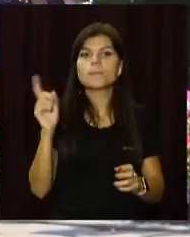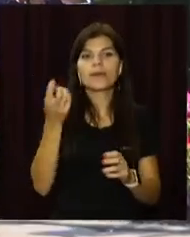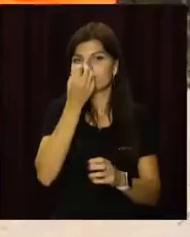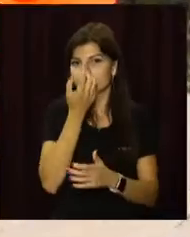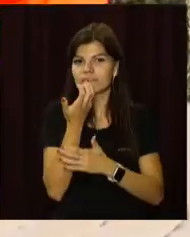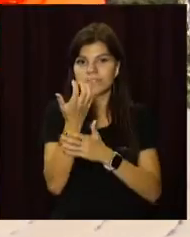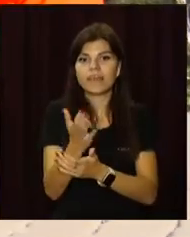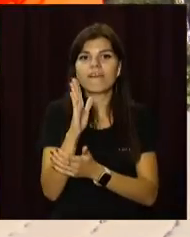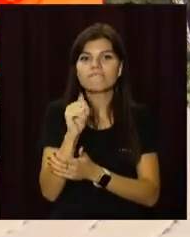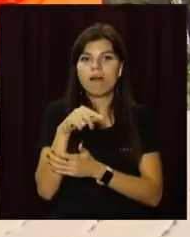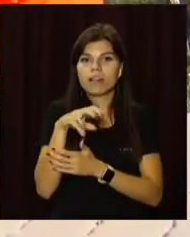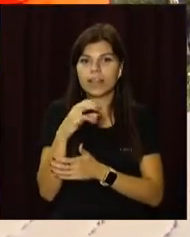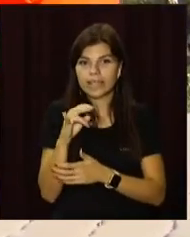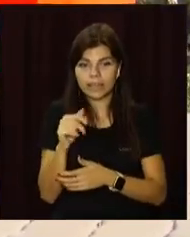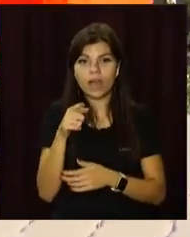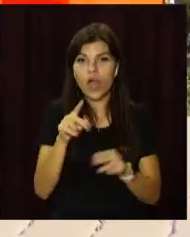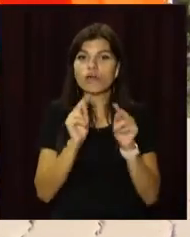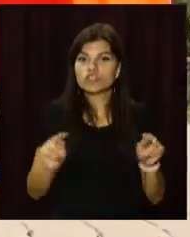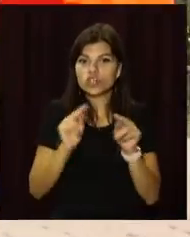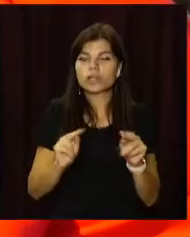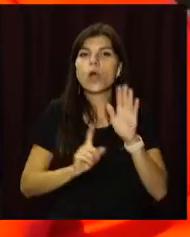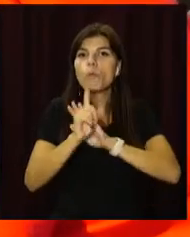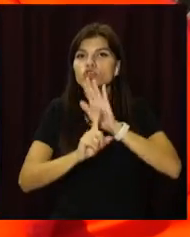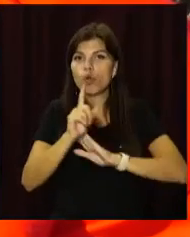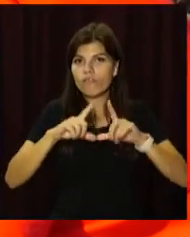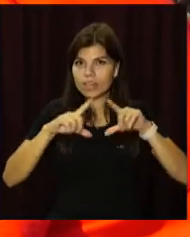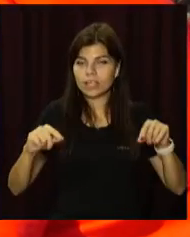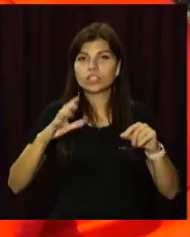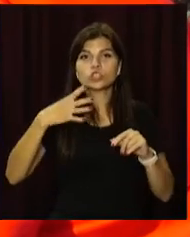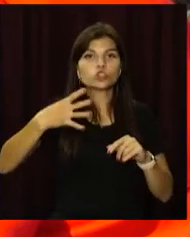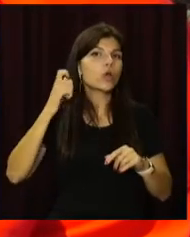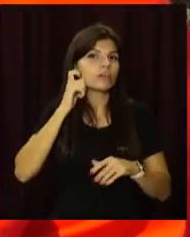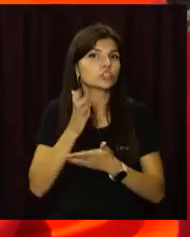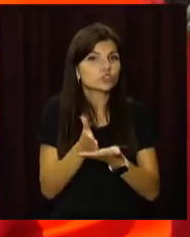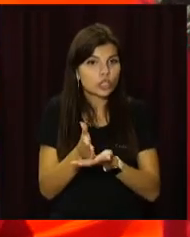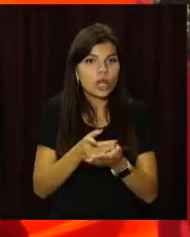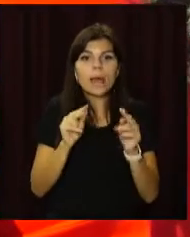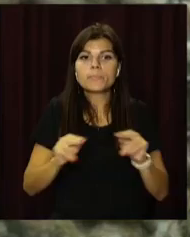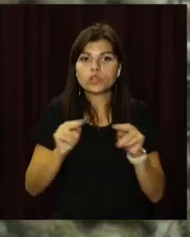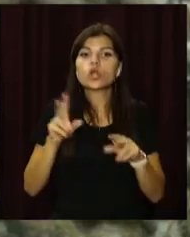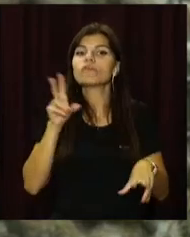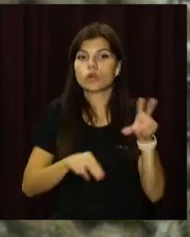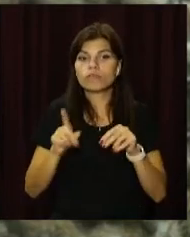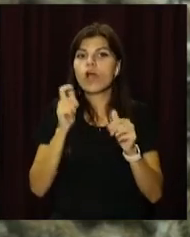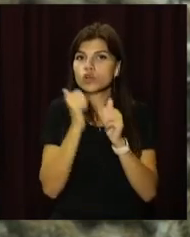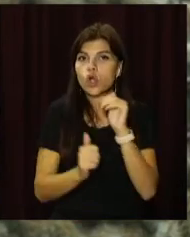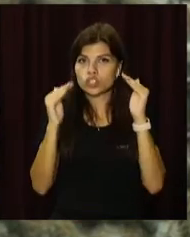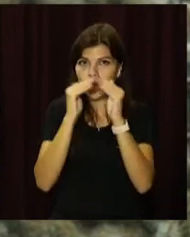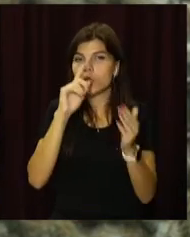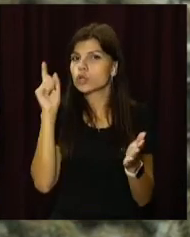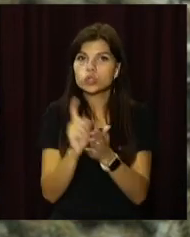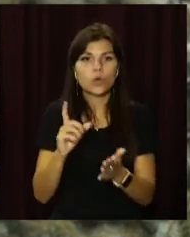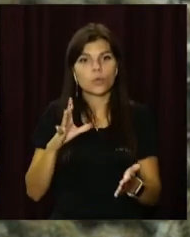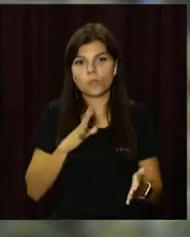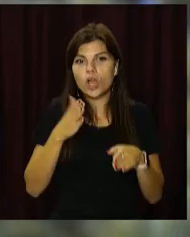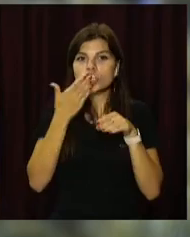пам'ятника поклала Валентина Шатило. Вона вчителька початкових класів із 40-річним стажем. Педагог вважає, в кожній хаті повинна